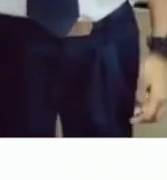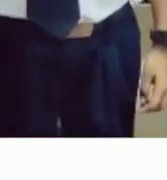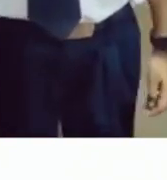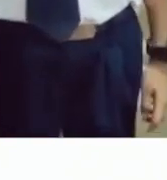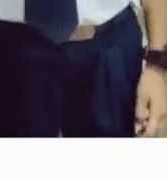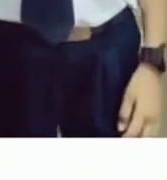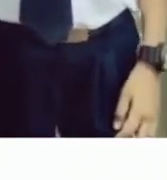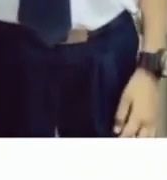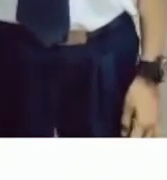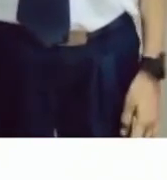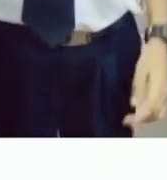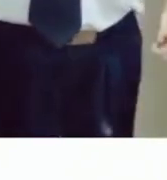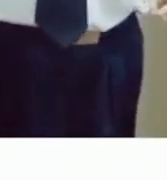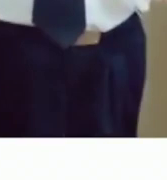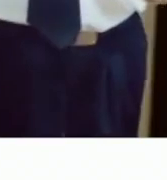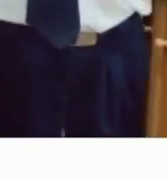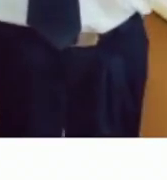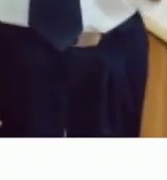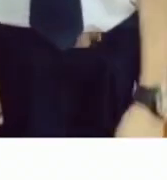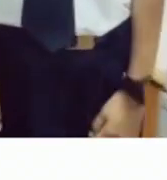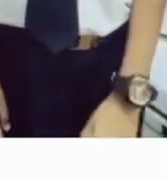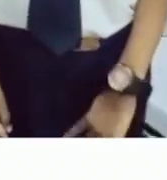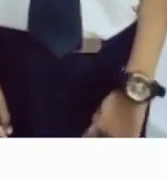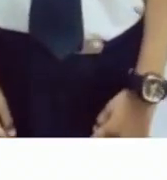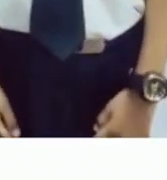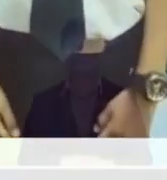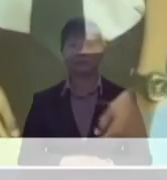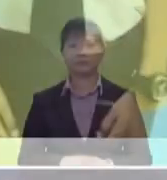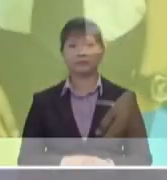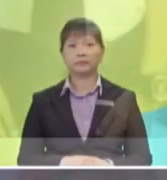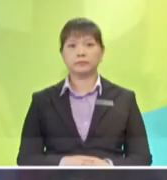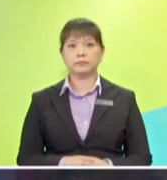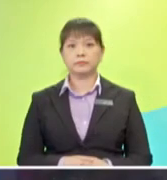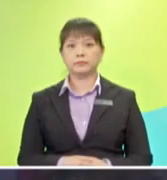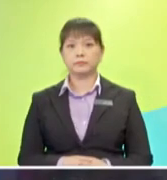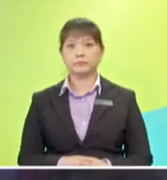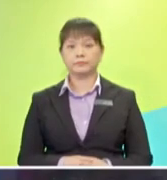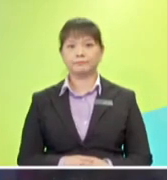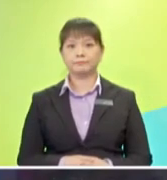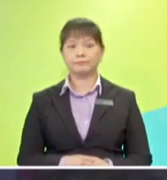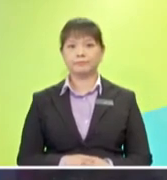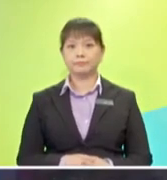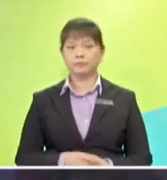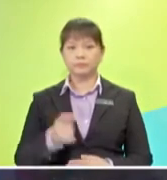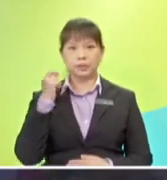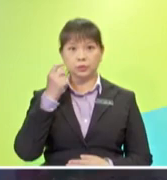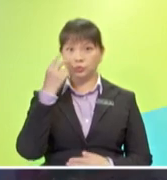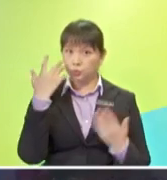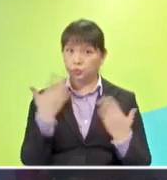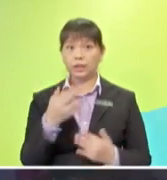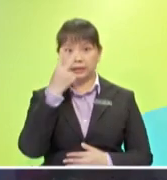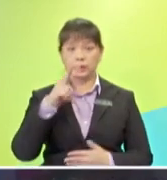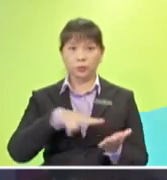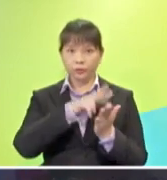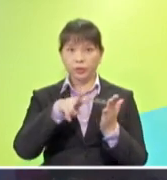beraturan Jangan masukkan kebenaran menarik video itu kan banyak tempat kita